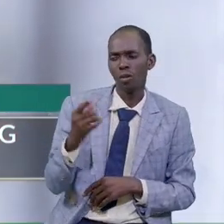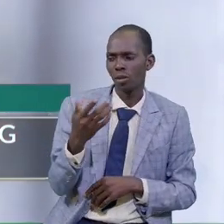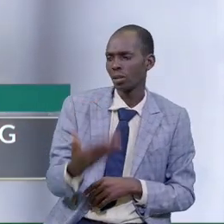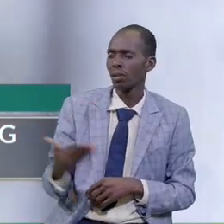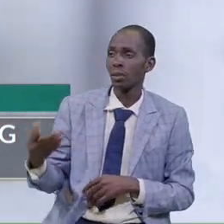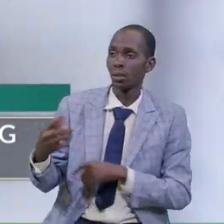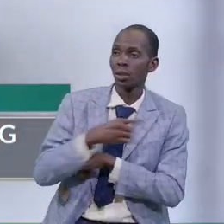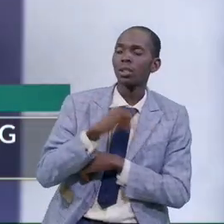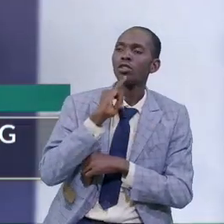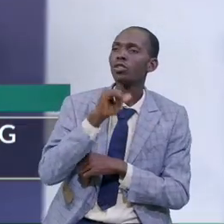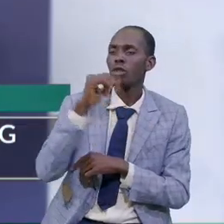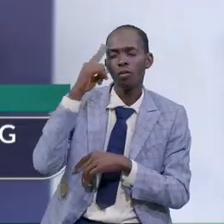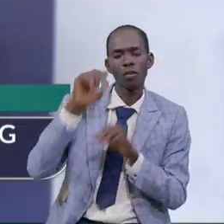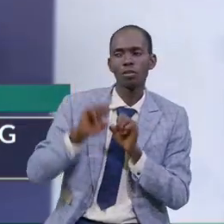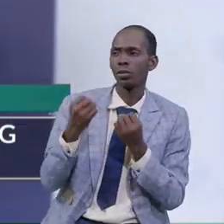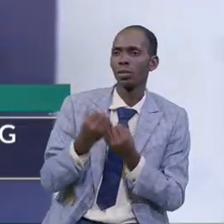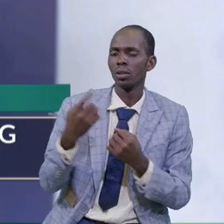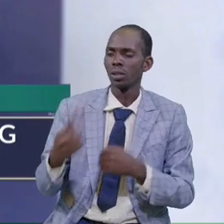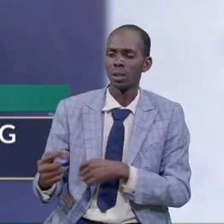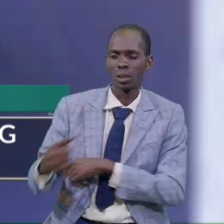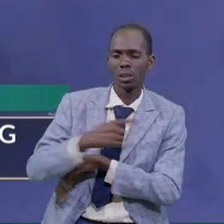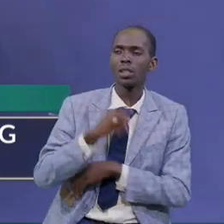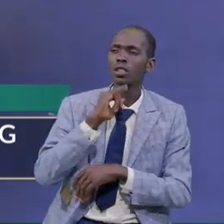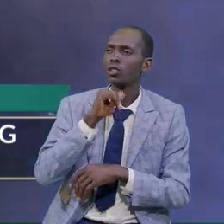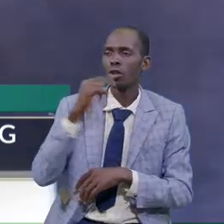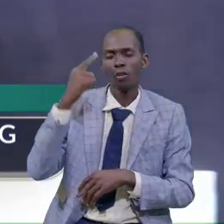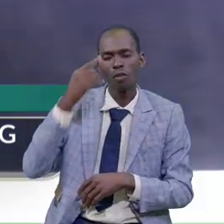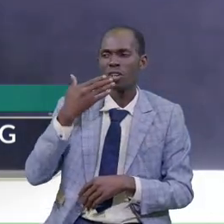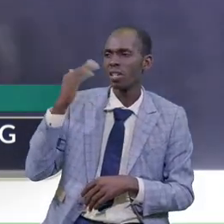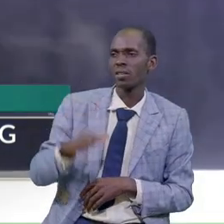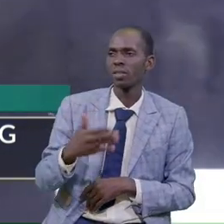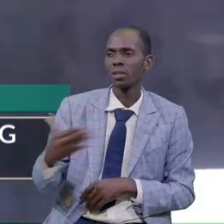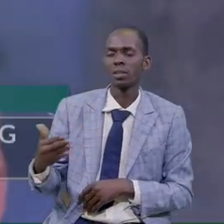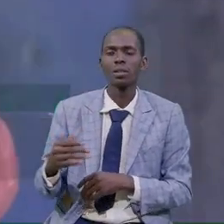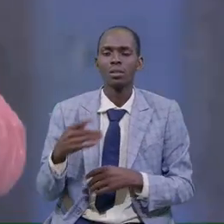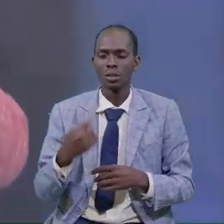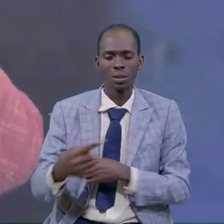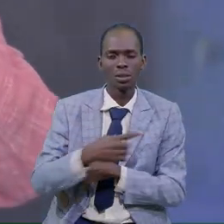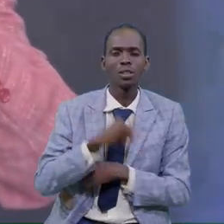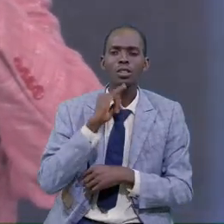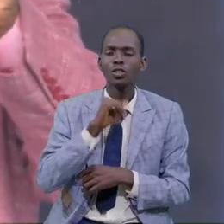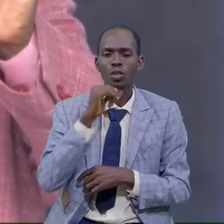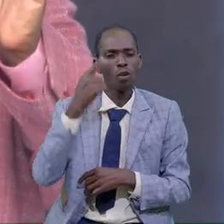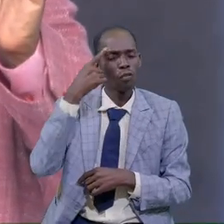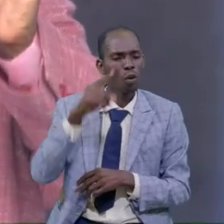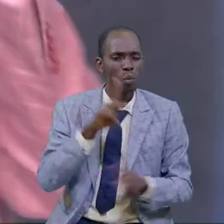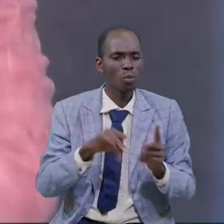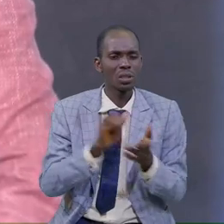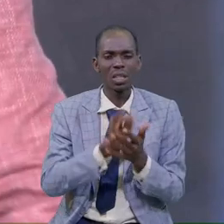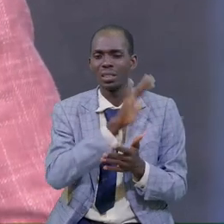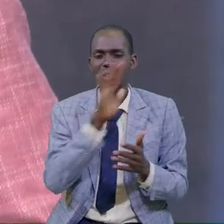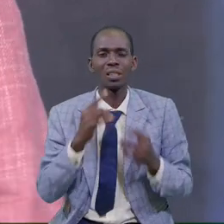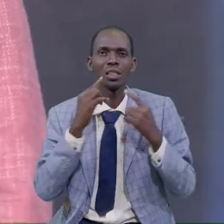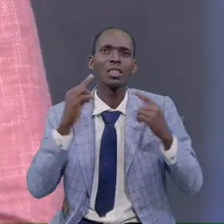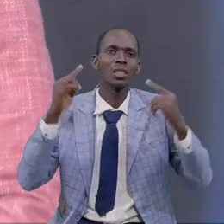la société. Ce n'est pas pour les mauvais esprits. Ce n'est pas pour ceux qui ne réussissent pas.